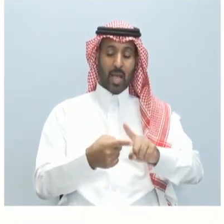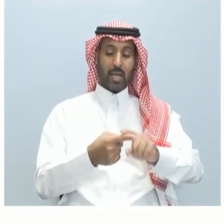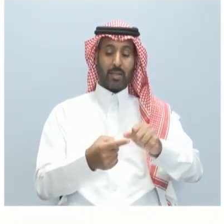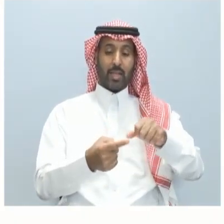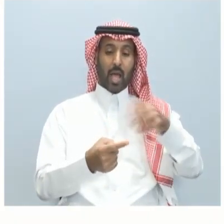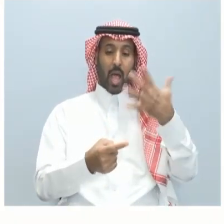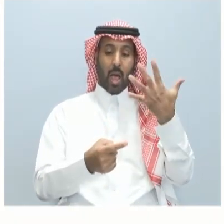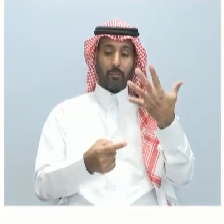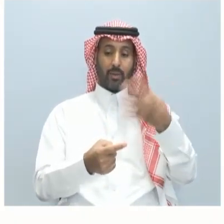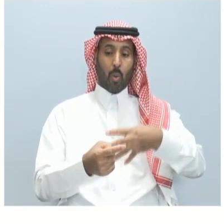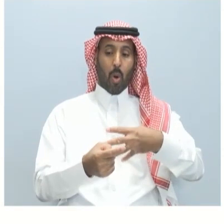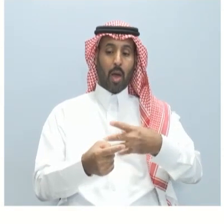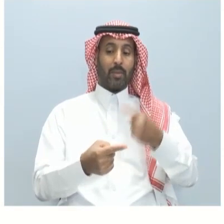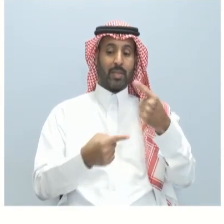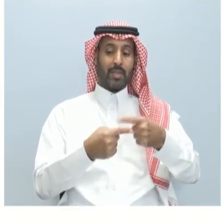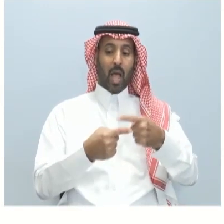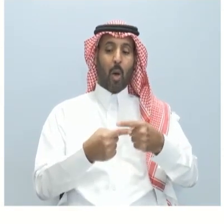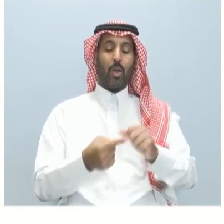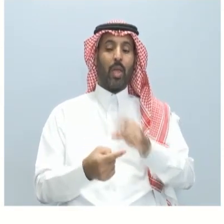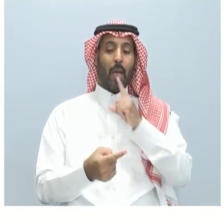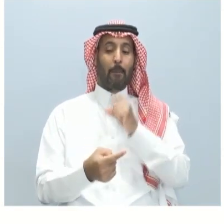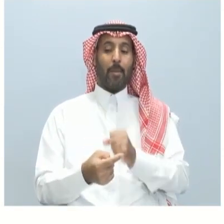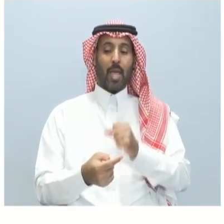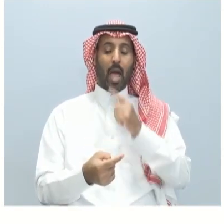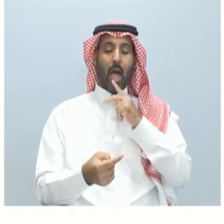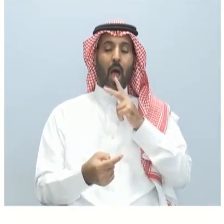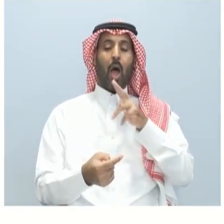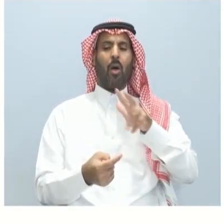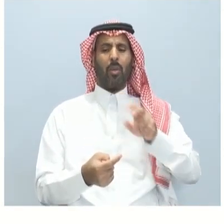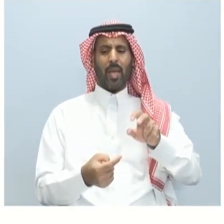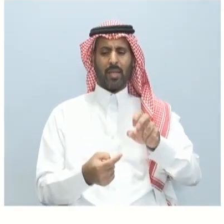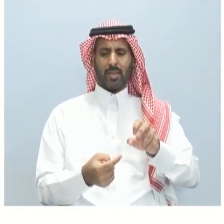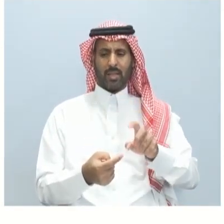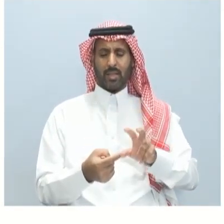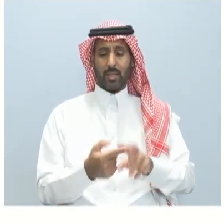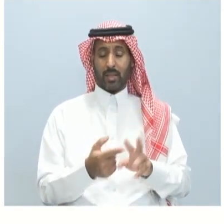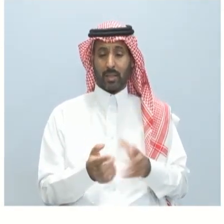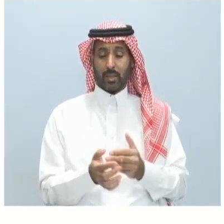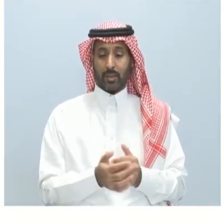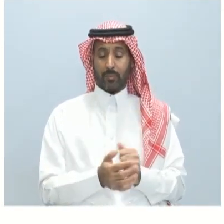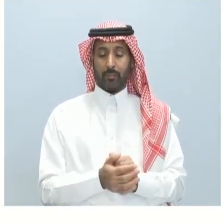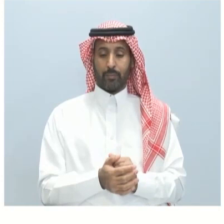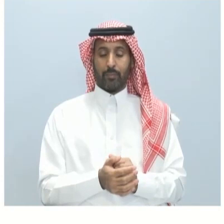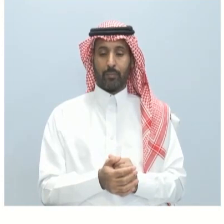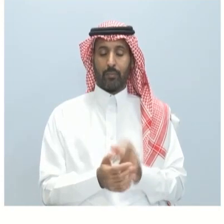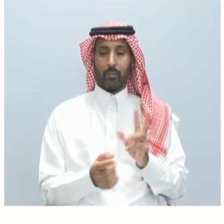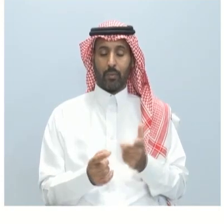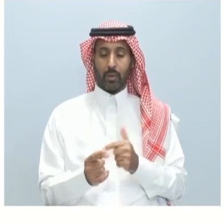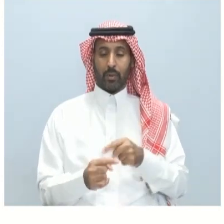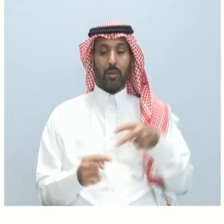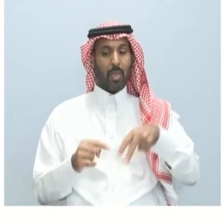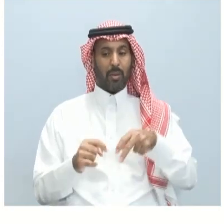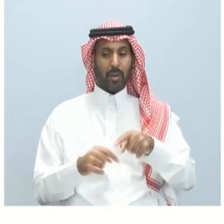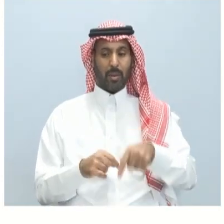درجه نعم تساوي 180 درجه هذه الثلاث زوايه لهذا المثلث ل و20 درجه و45 درجه